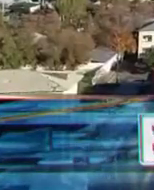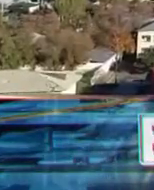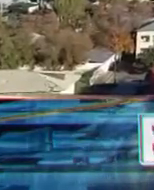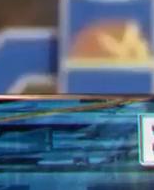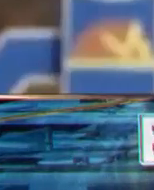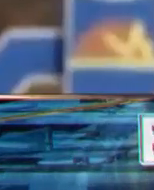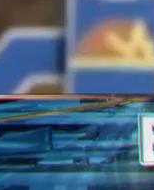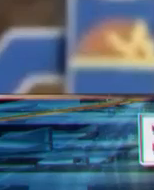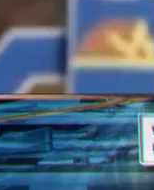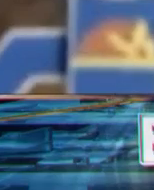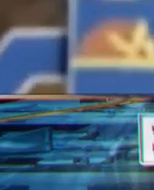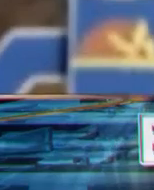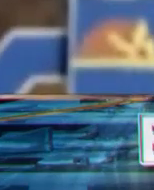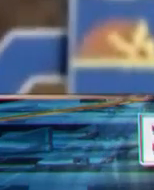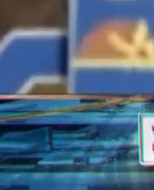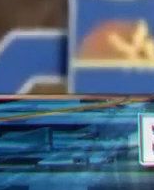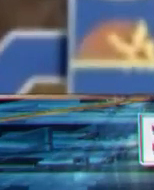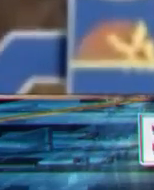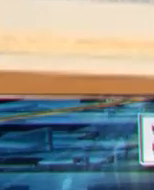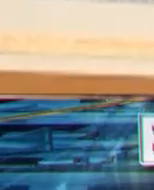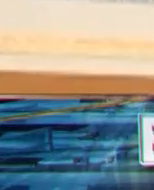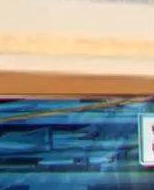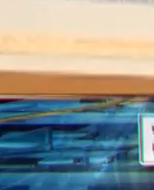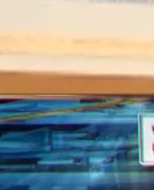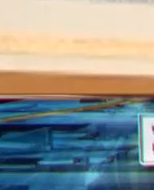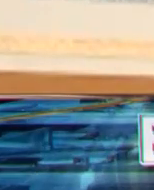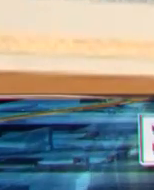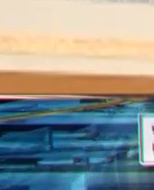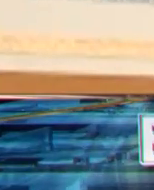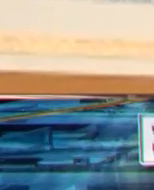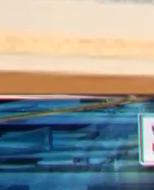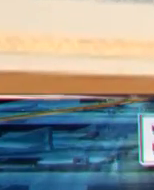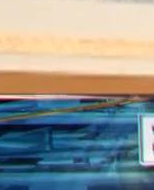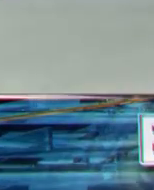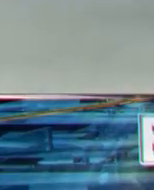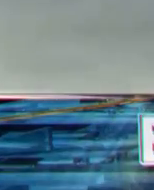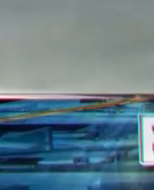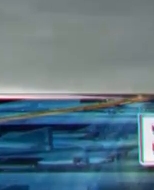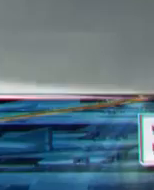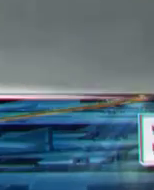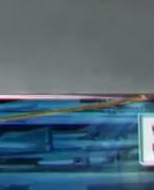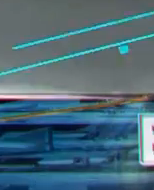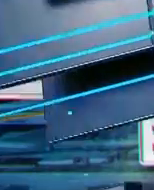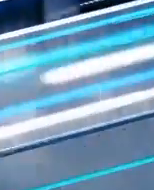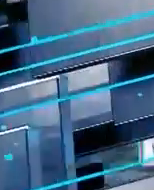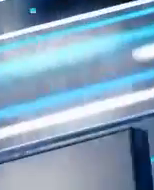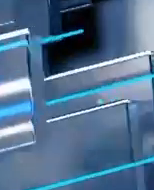Коронавирус кеселі таралмауы тиіс. Бүгін Жаркент қаласы мен Қапшағай қаласы маңындағы Заречный ауылы карантинге жабылды.